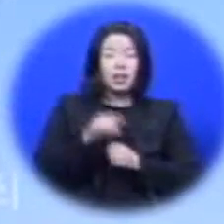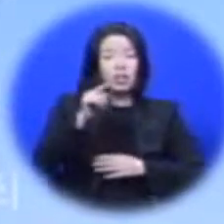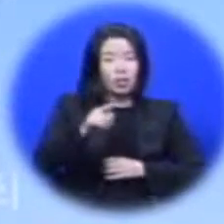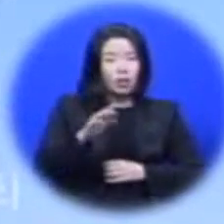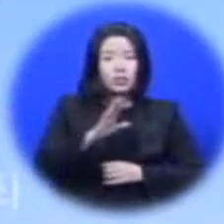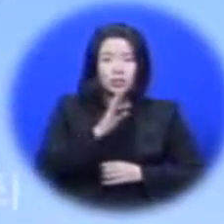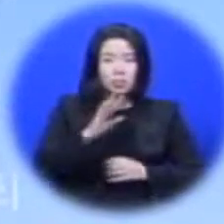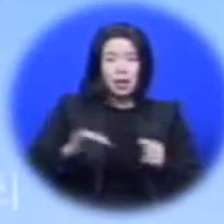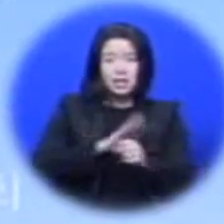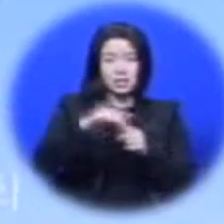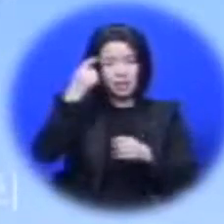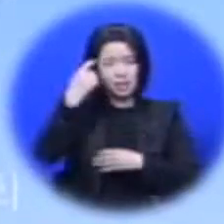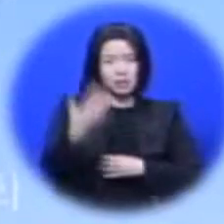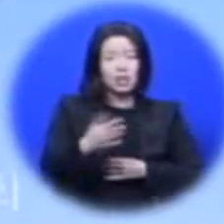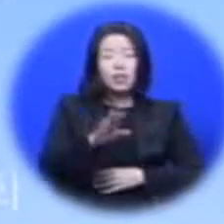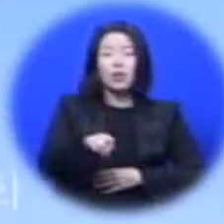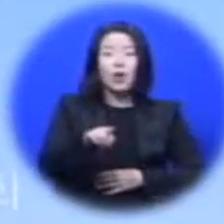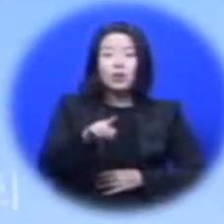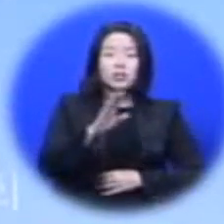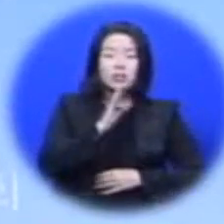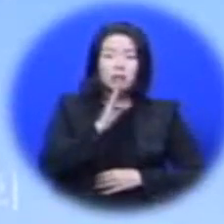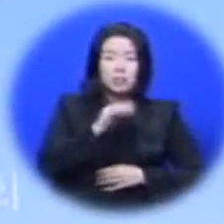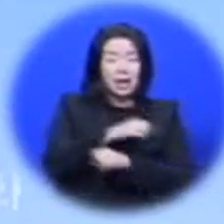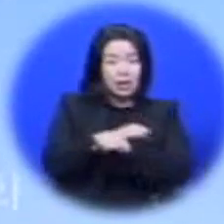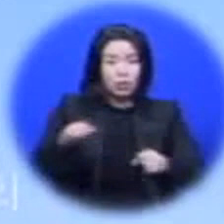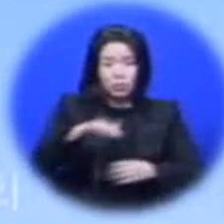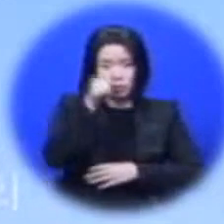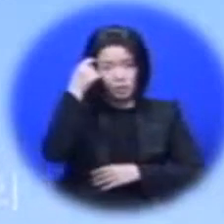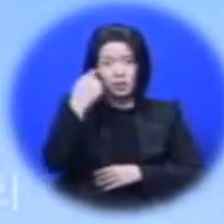정말 사랑했냐? 너는 정말 용서했냐?